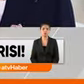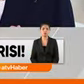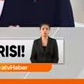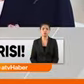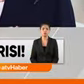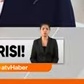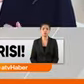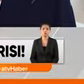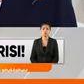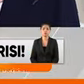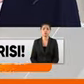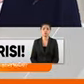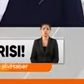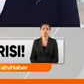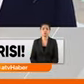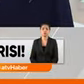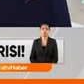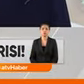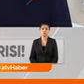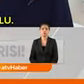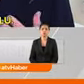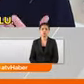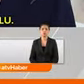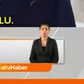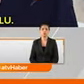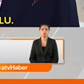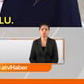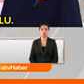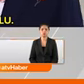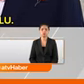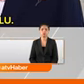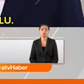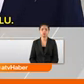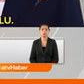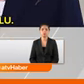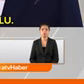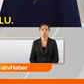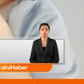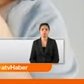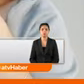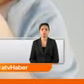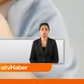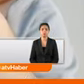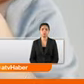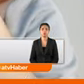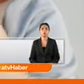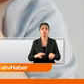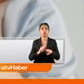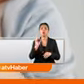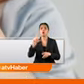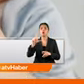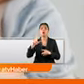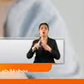O tabletlerin de hiçbir faydası yok. Çünkü kimyasal dolu, çünkü işlem görmüş oluyor. Trans yağ dolu. Kolajen